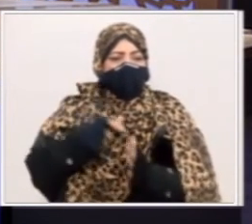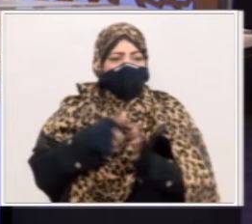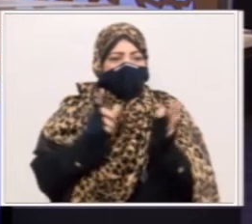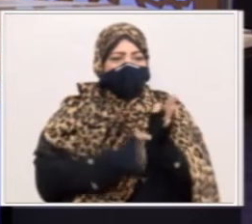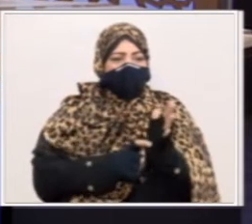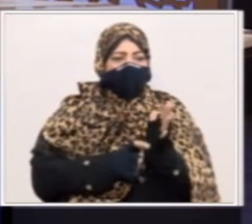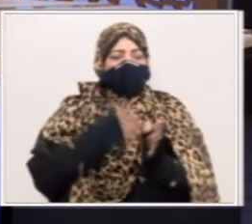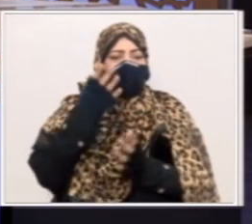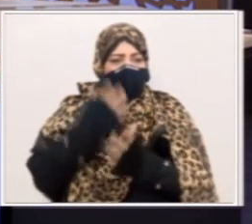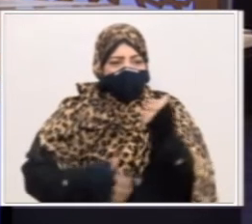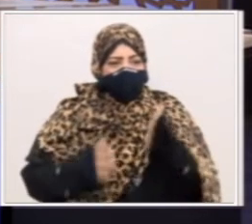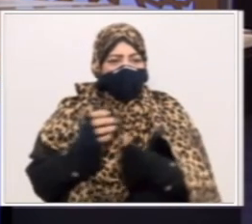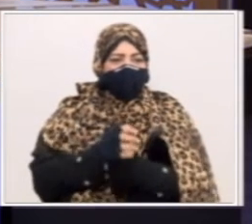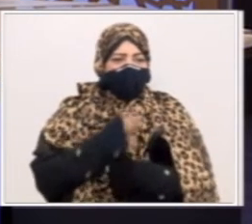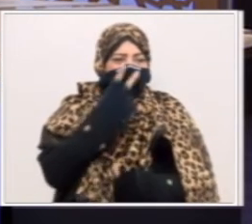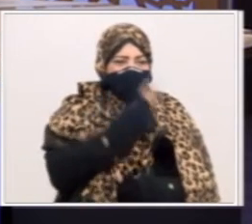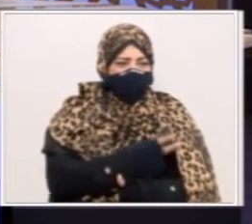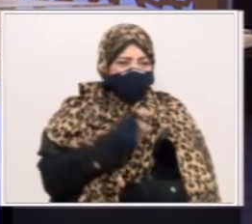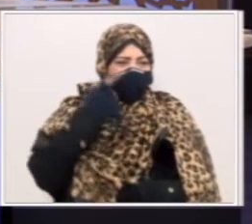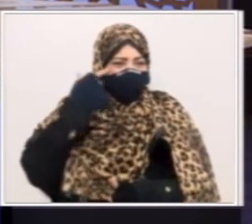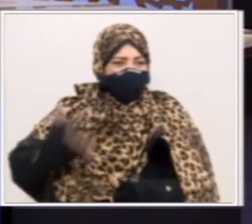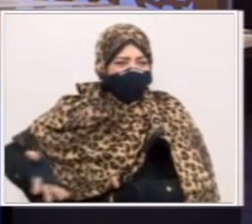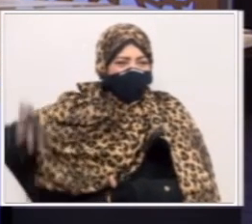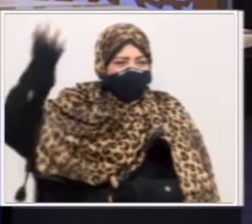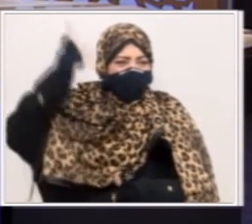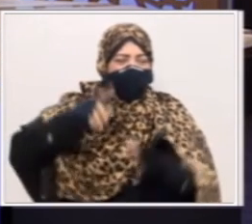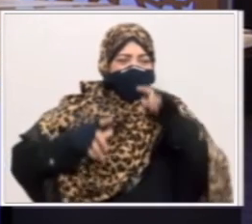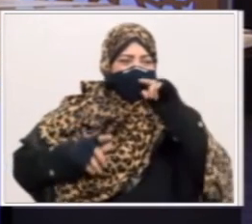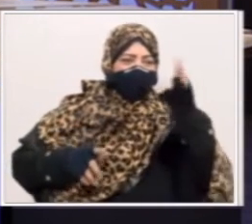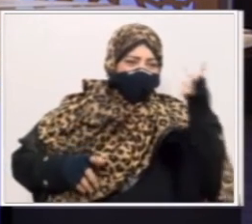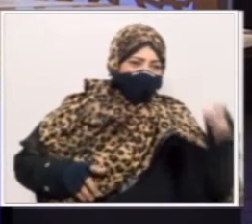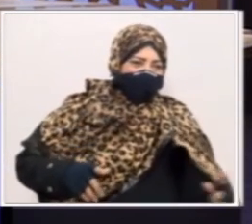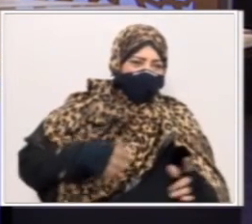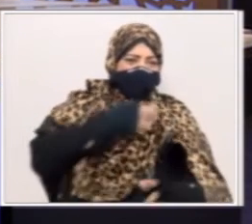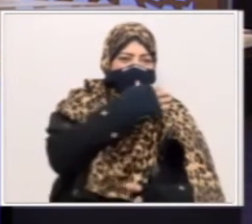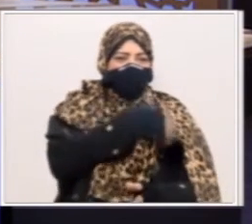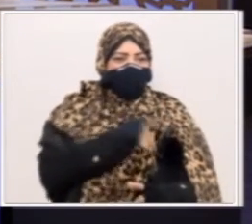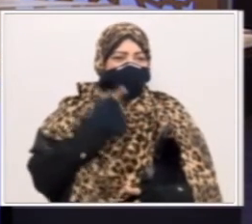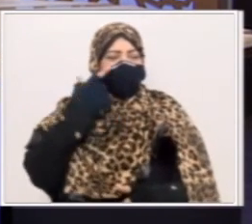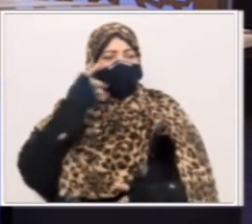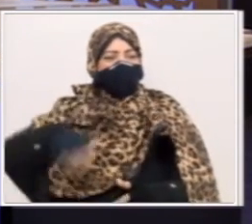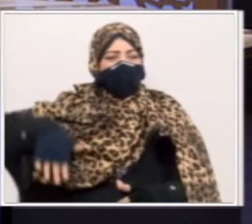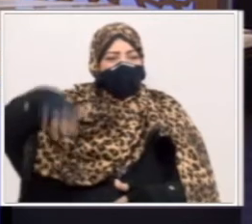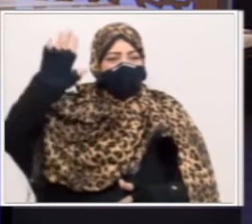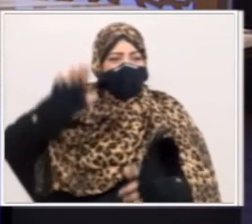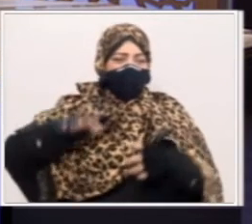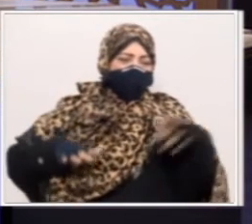كم نصيبه في الميراث يعطيه كم كيفما يكون نصيبه في الميراث، فهذا خلاف بين أهل العلم. فما دام